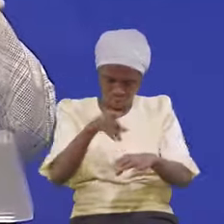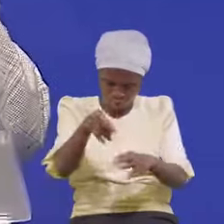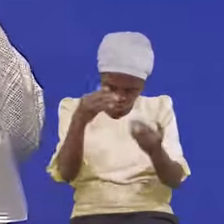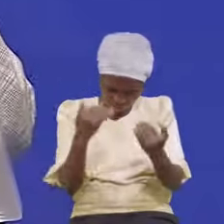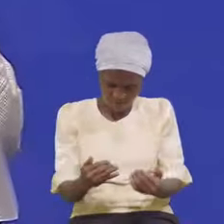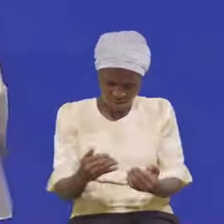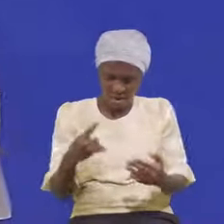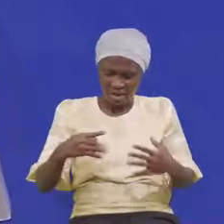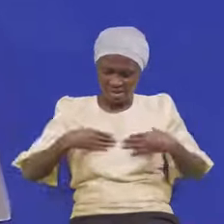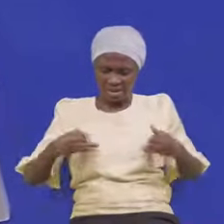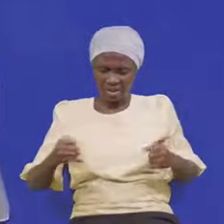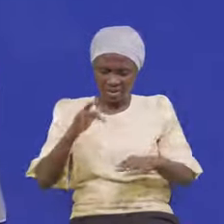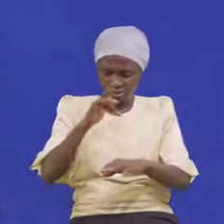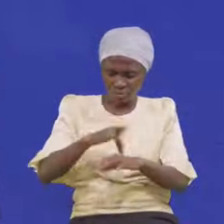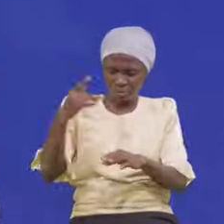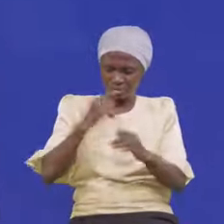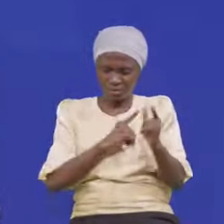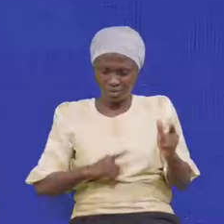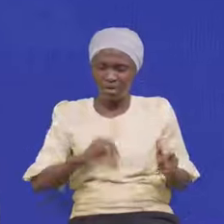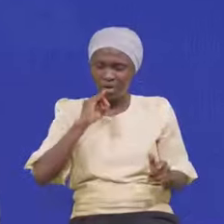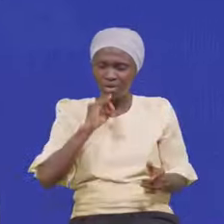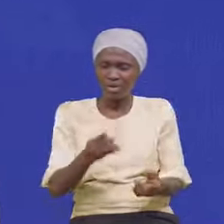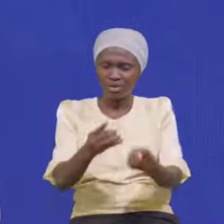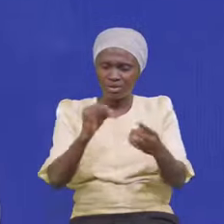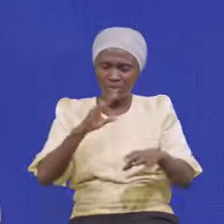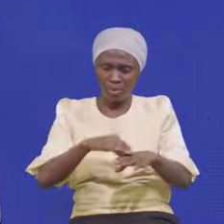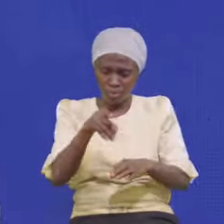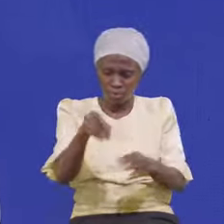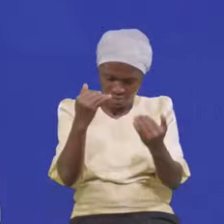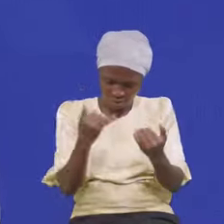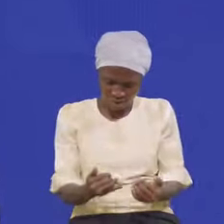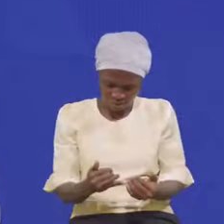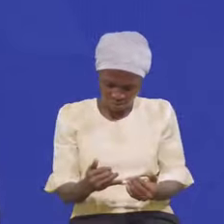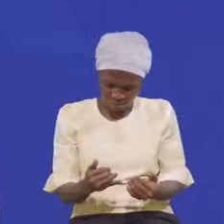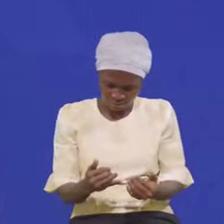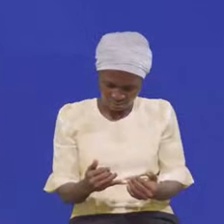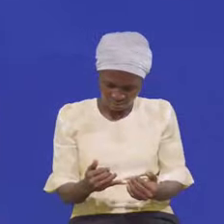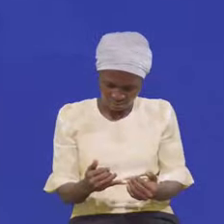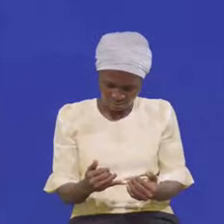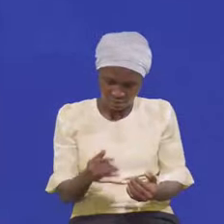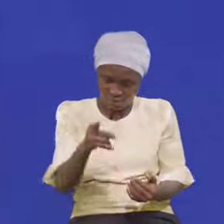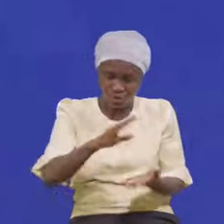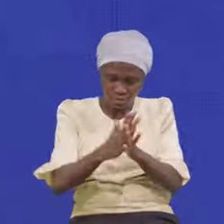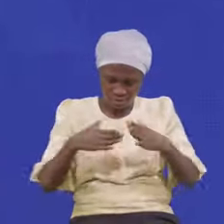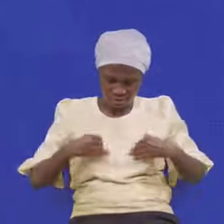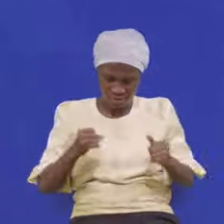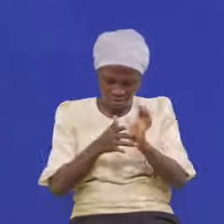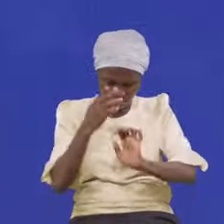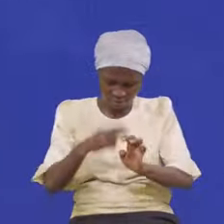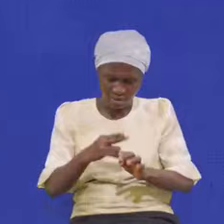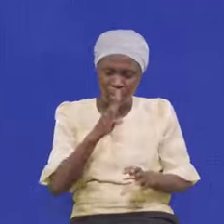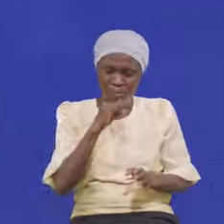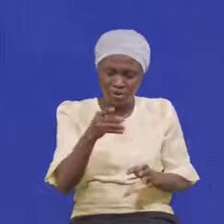మీ మీదకు వస్తుంది. The healing touch of the Lord is coming upon you now. స్వస్థత స్పర్శ మీ మీదకు వస్తుంది. Be healed. స్వస్థపరచబడండి.